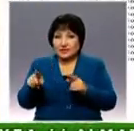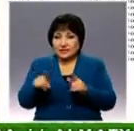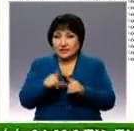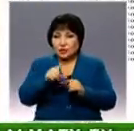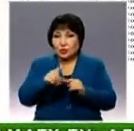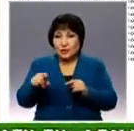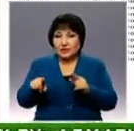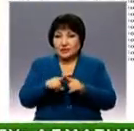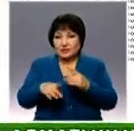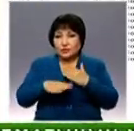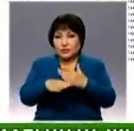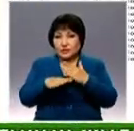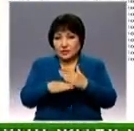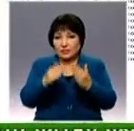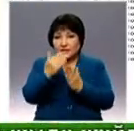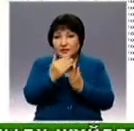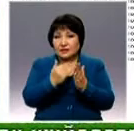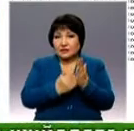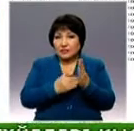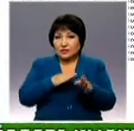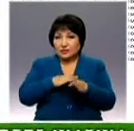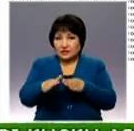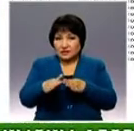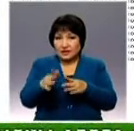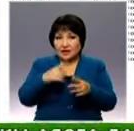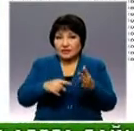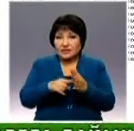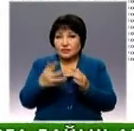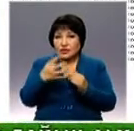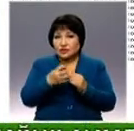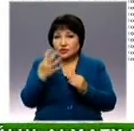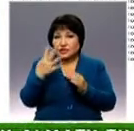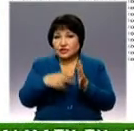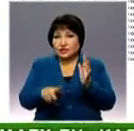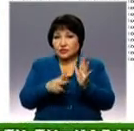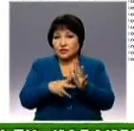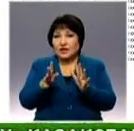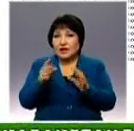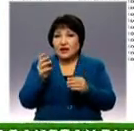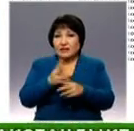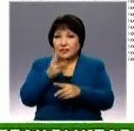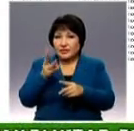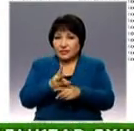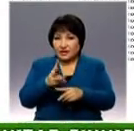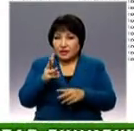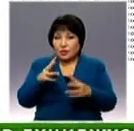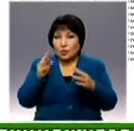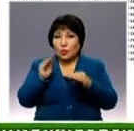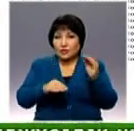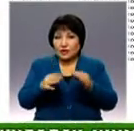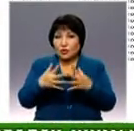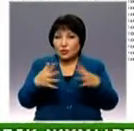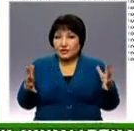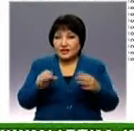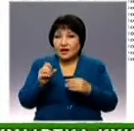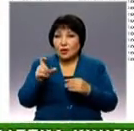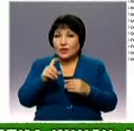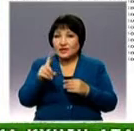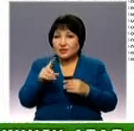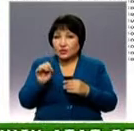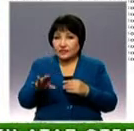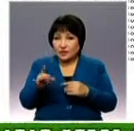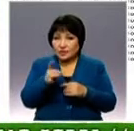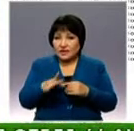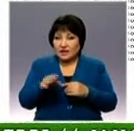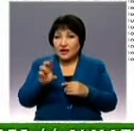атсалысуда. Бағдарлама жүзеге асқалы қаламызда 5834 бейне бақылау қондырғысы орнатылған. Ең көбісі Әуезов ауданында, одан кейін